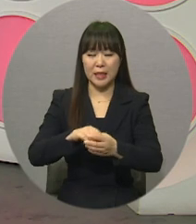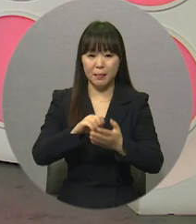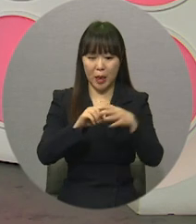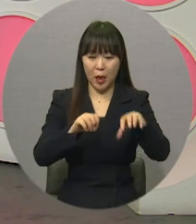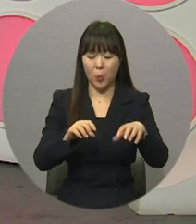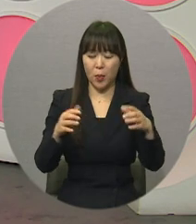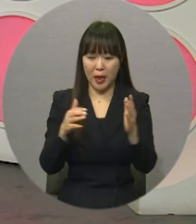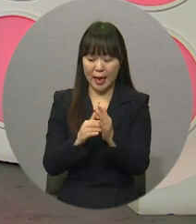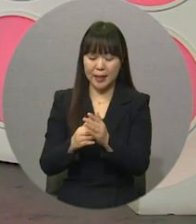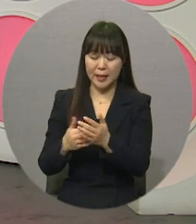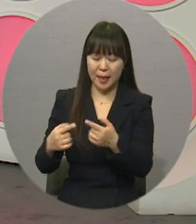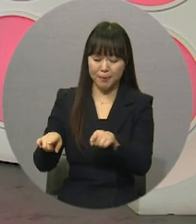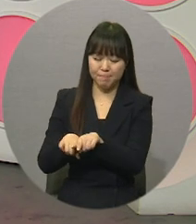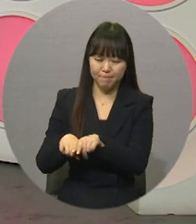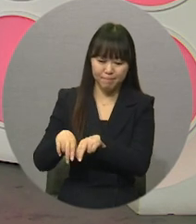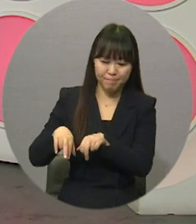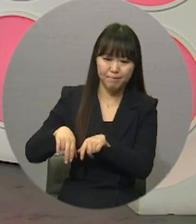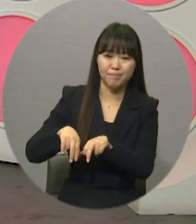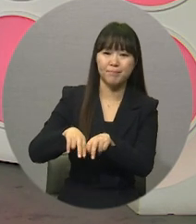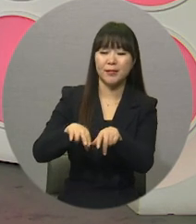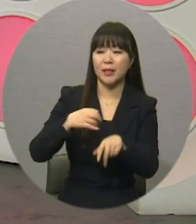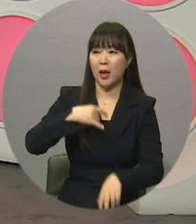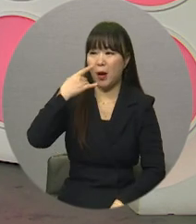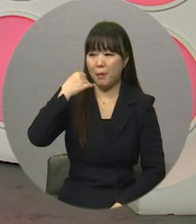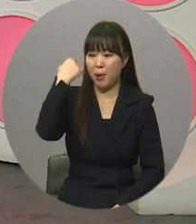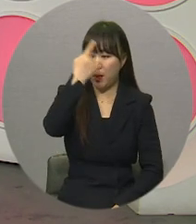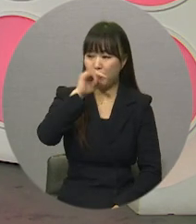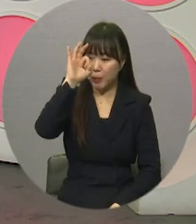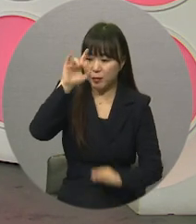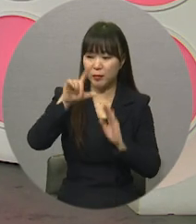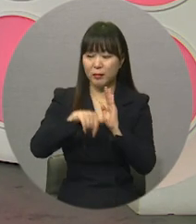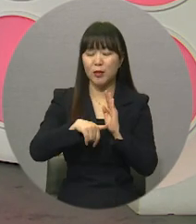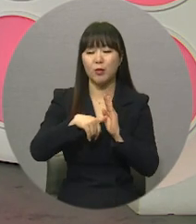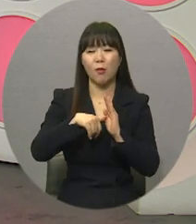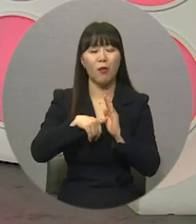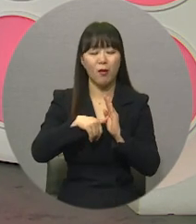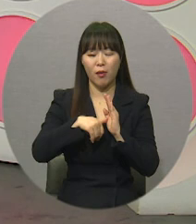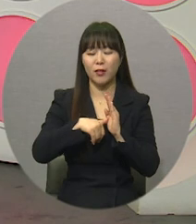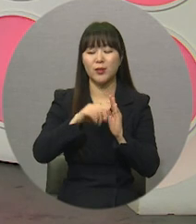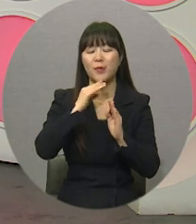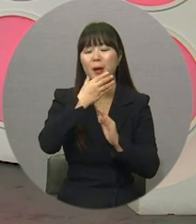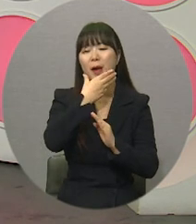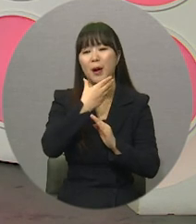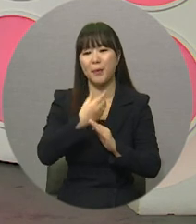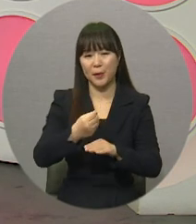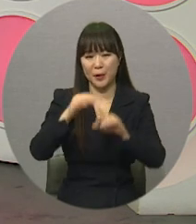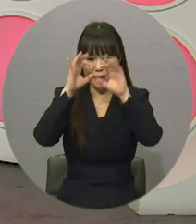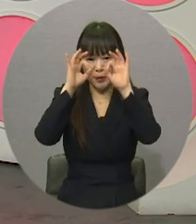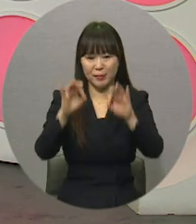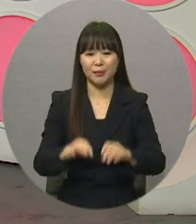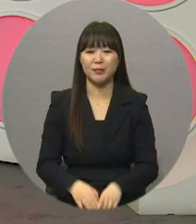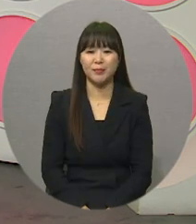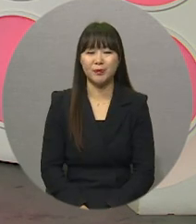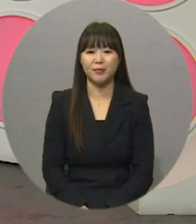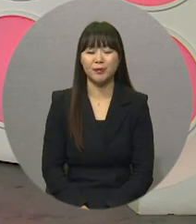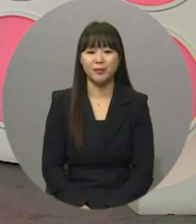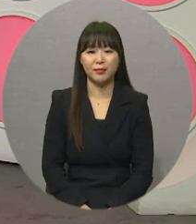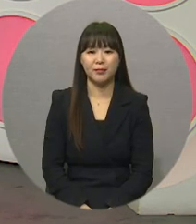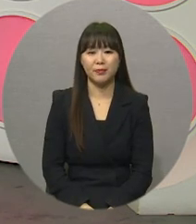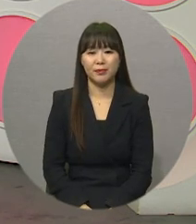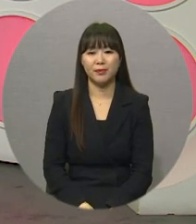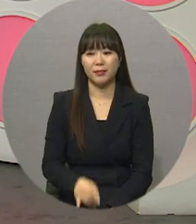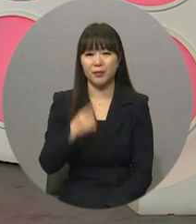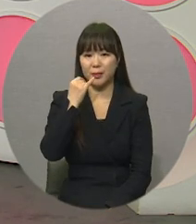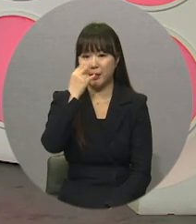걸었습니다. 그날 엄마의 얼굴은 누구보다 행복했습니다. 아이고,